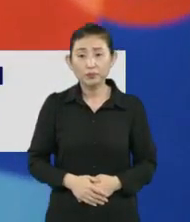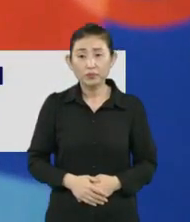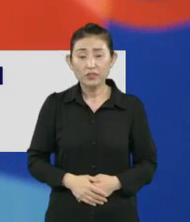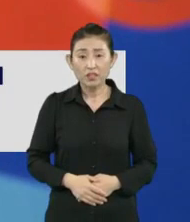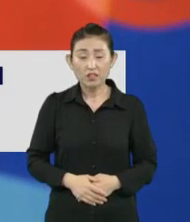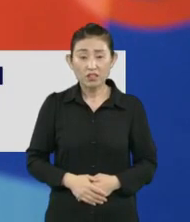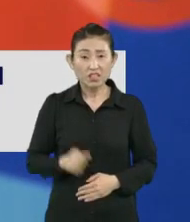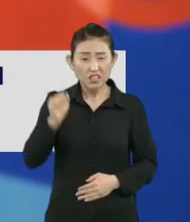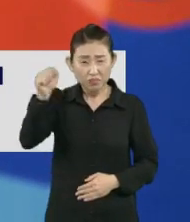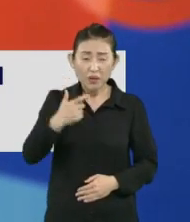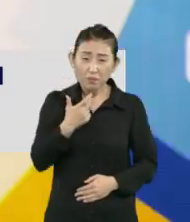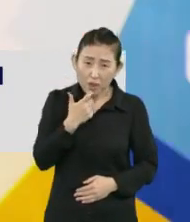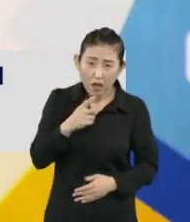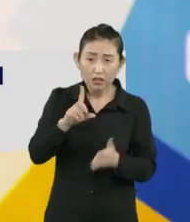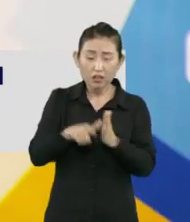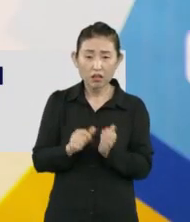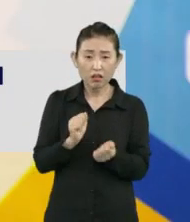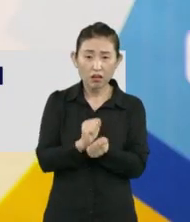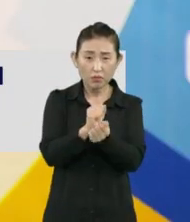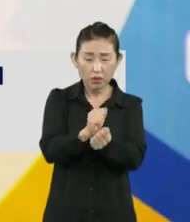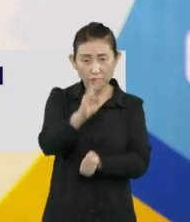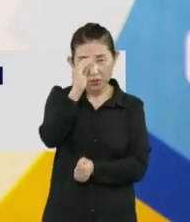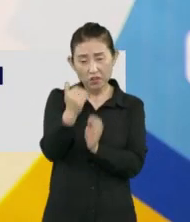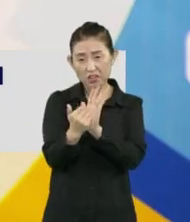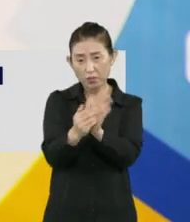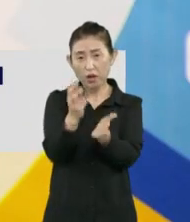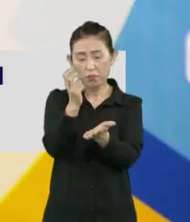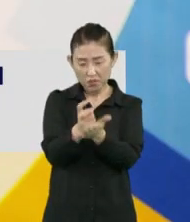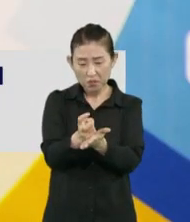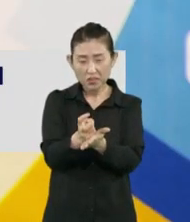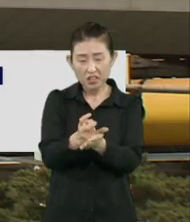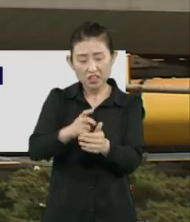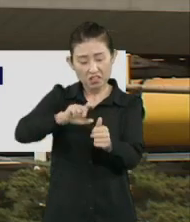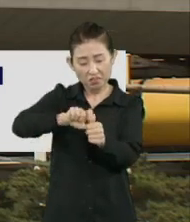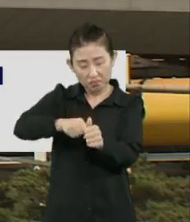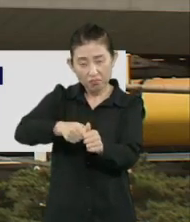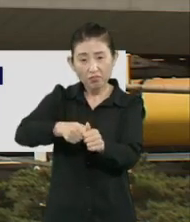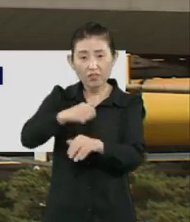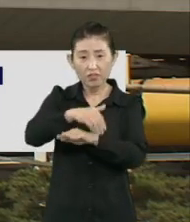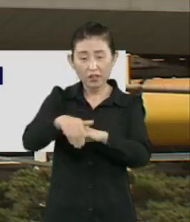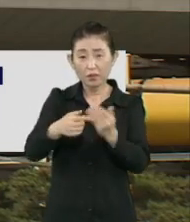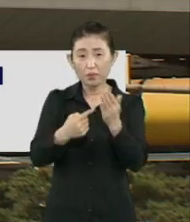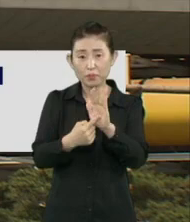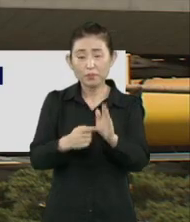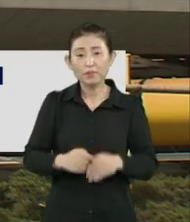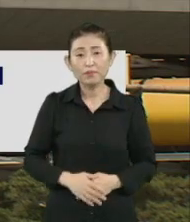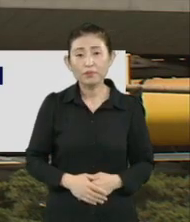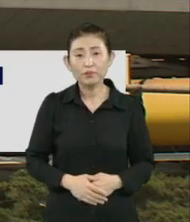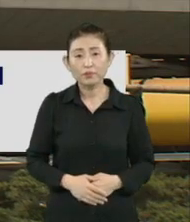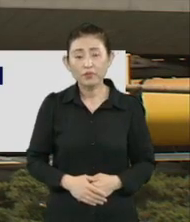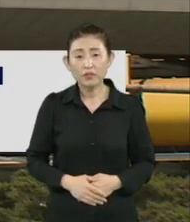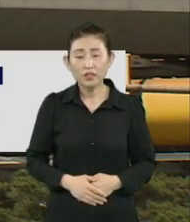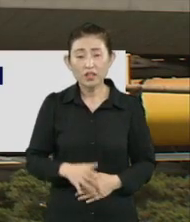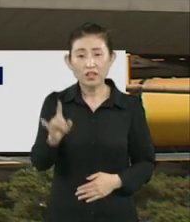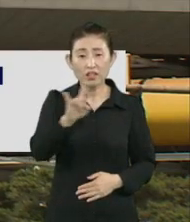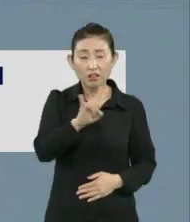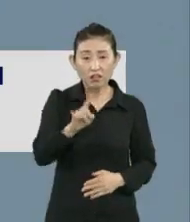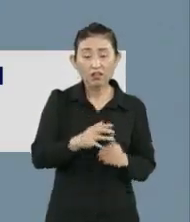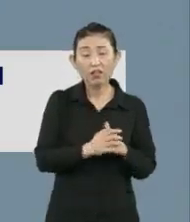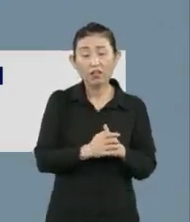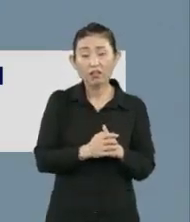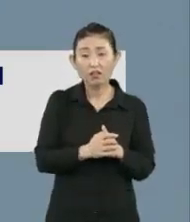또 집회를 강행할 경우 감염병 예방 법에 따라 강력한 책임을 물을 것이라고 밝혔습니다 현대제철